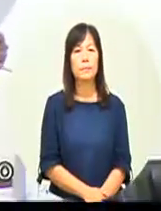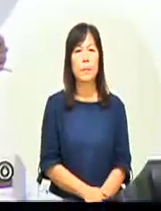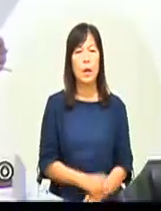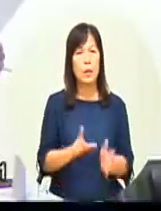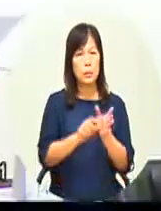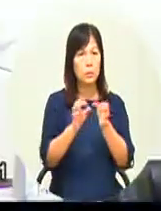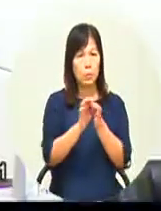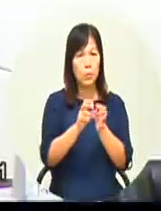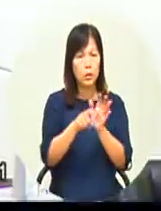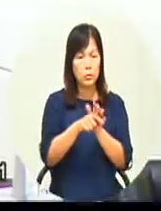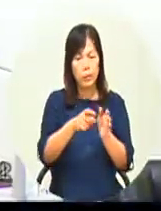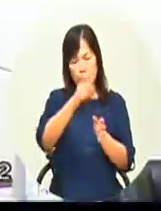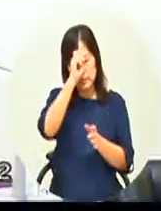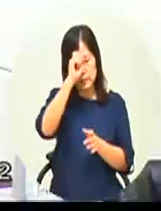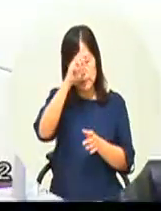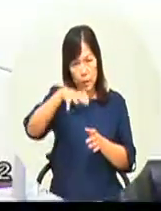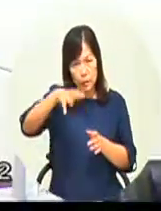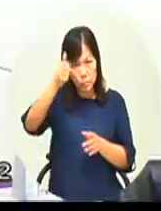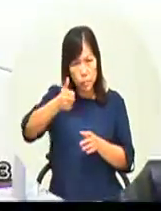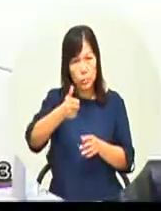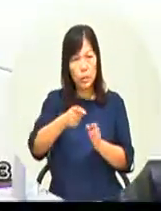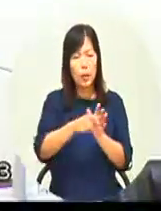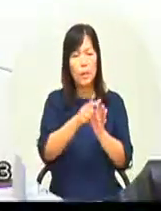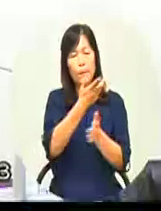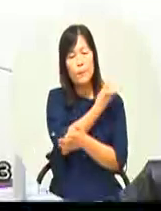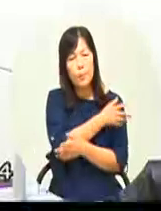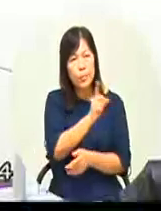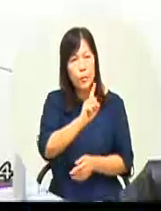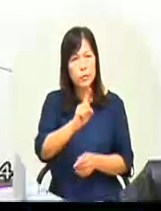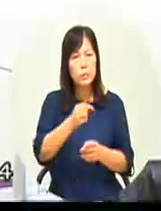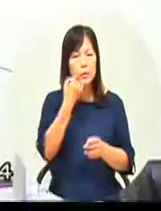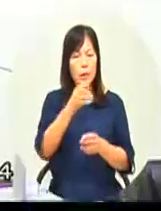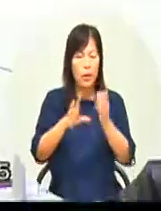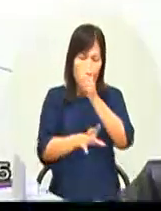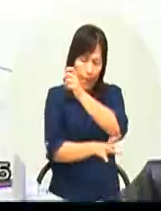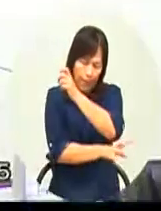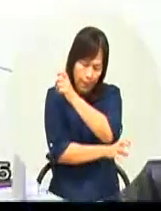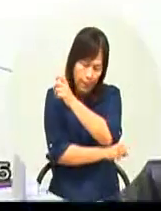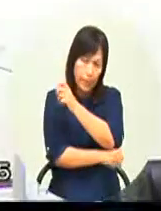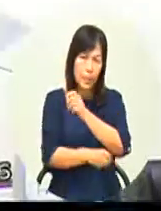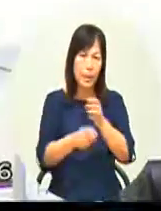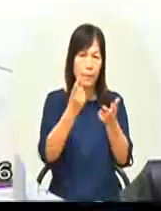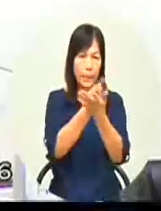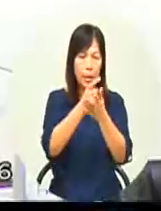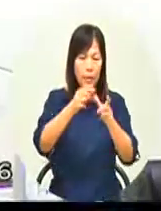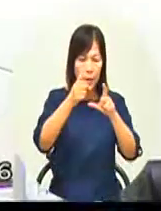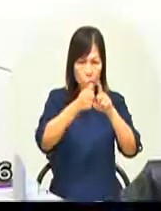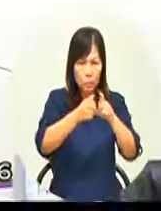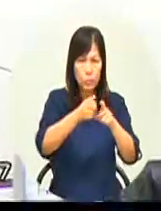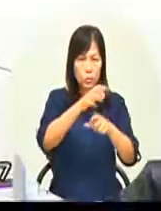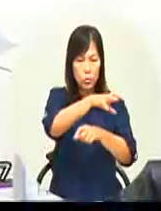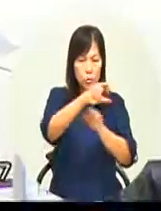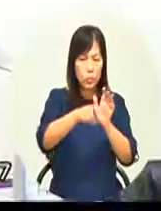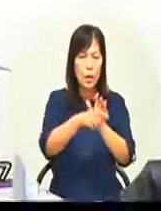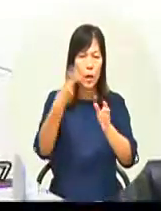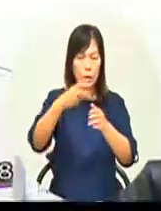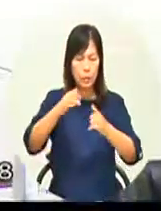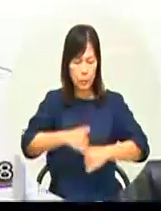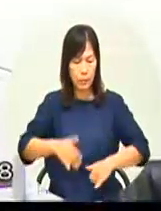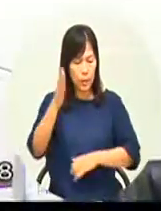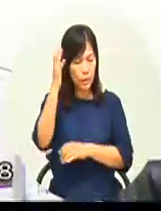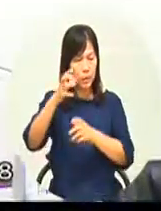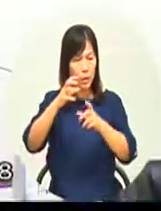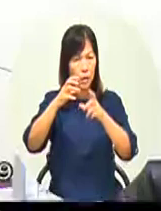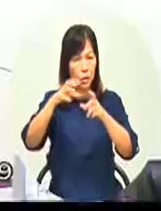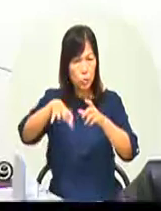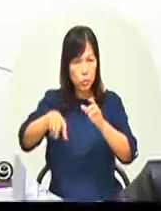系，我也希望我们局长啊，真的是不管是在我们基层的各区啦，或者是民政局，包括我们每年